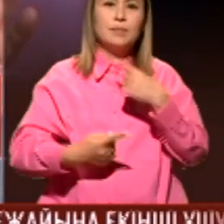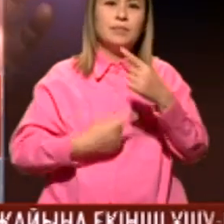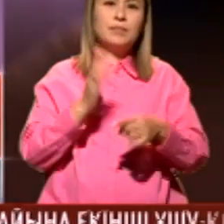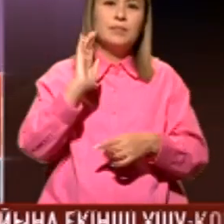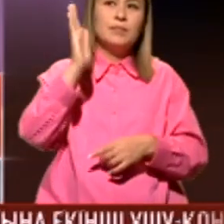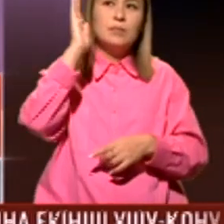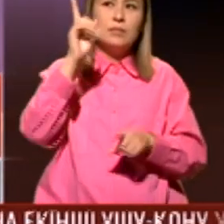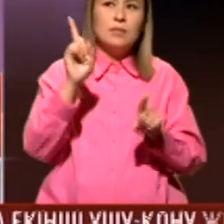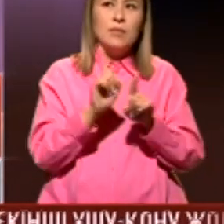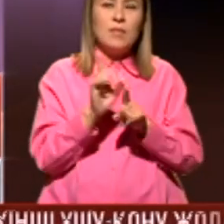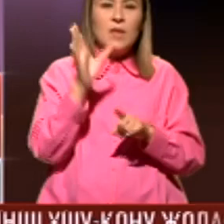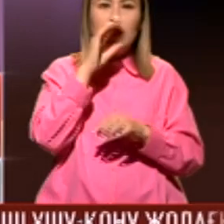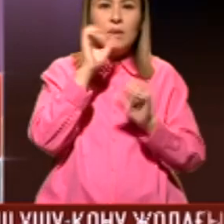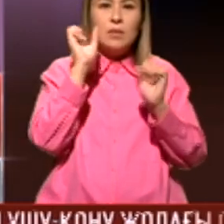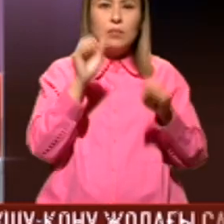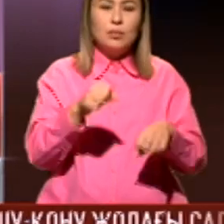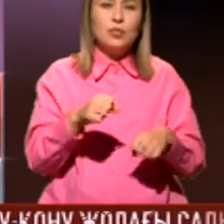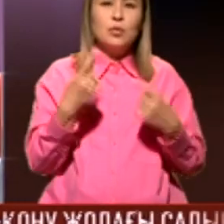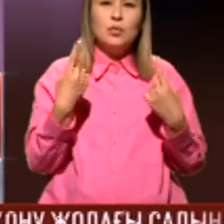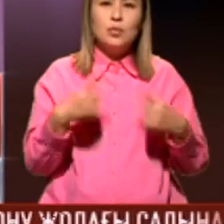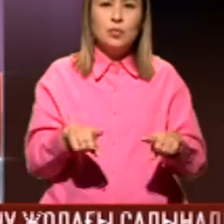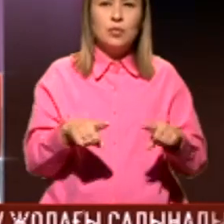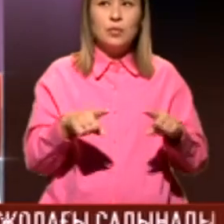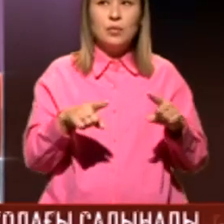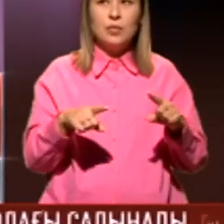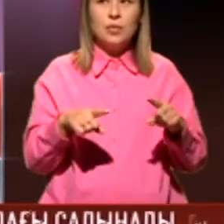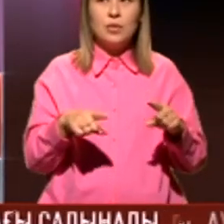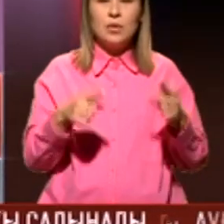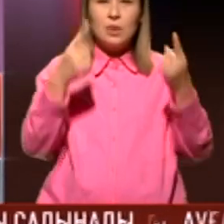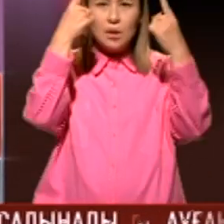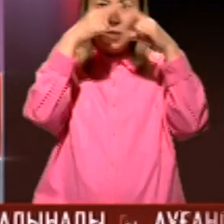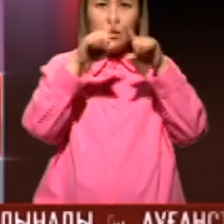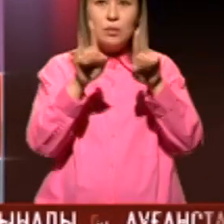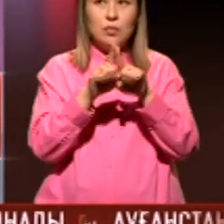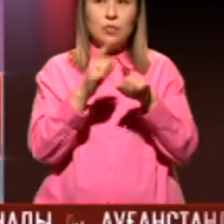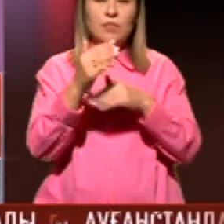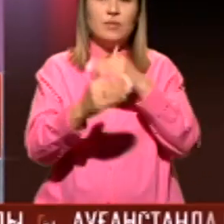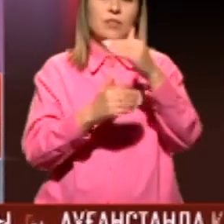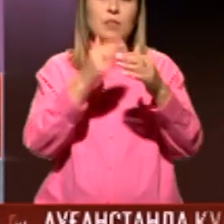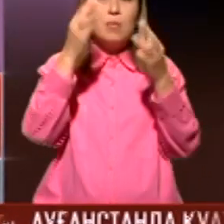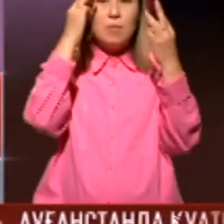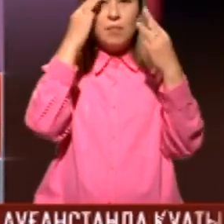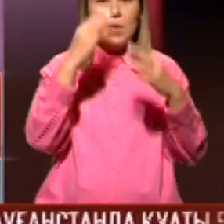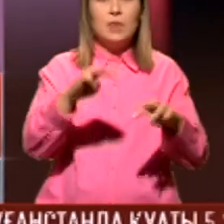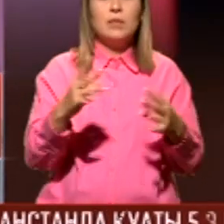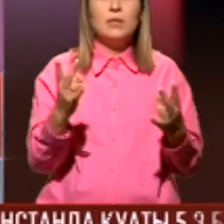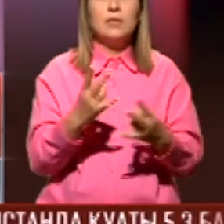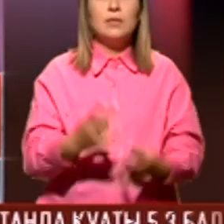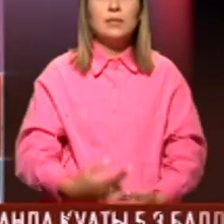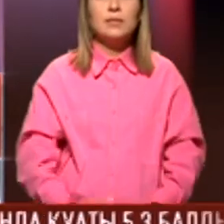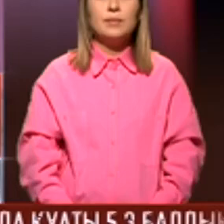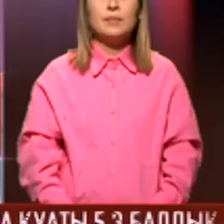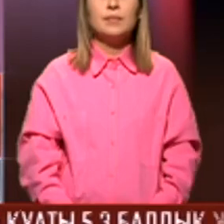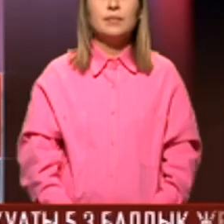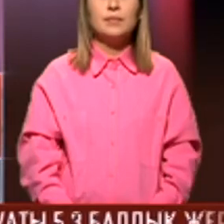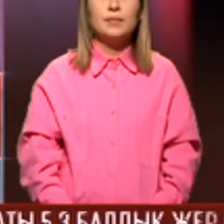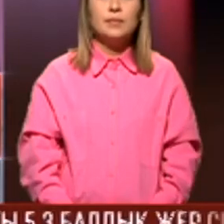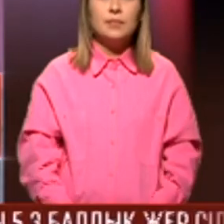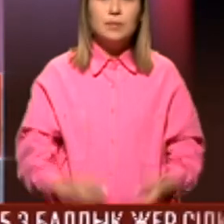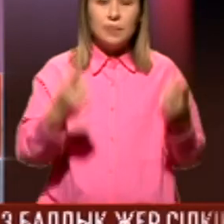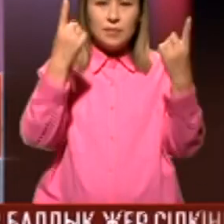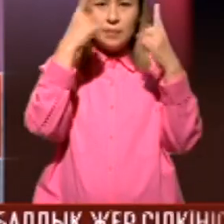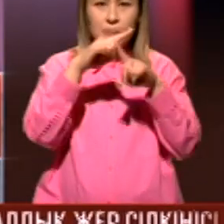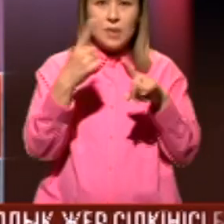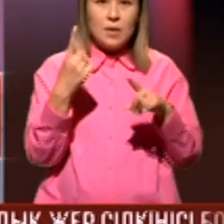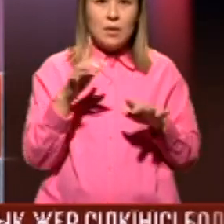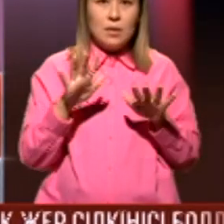болашақта болады деген мүмкіндіктерге қарай. Соғыс техникамызды да сол жаққа бағытқа бұрамыз керек. Өз басым, техника бірінші кезекте тұру